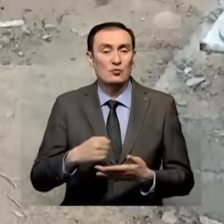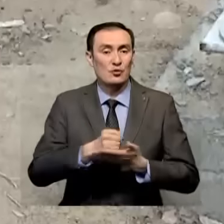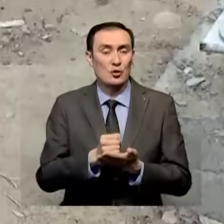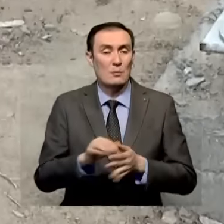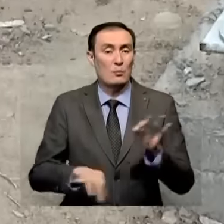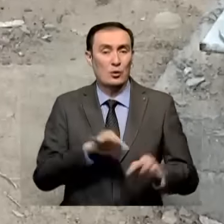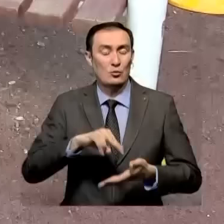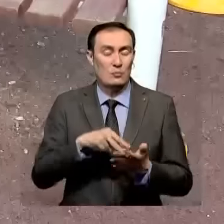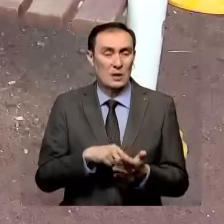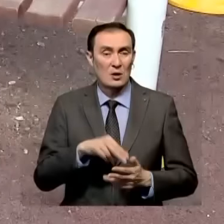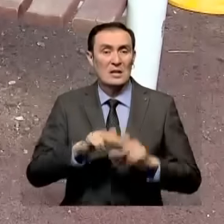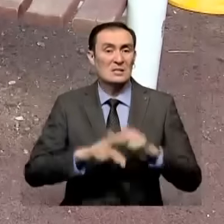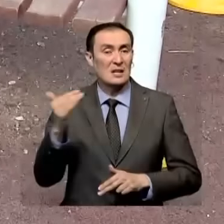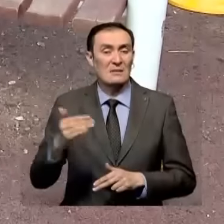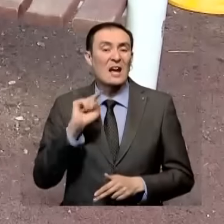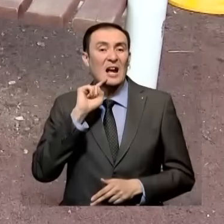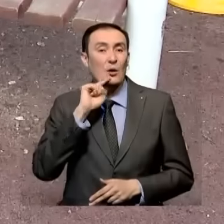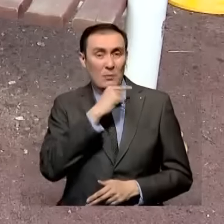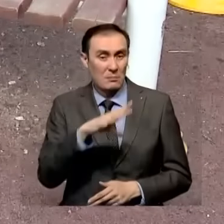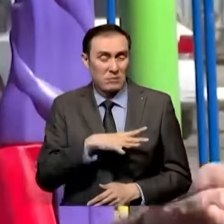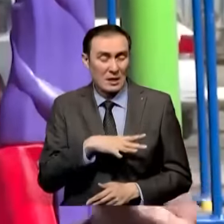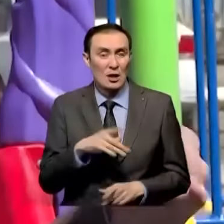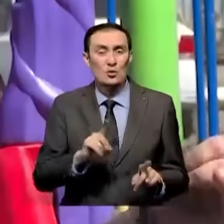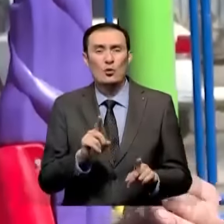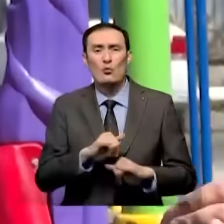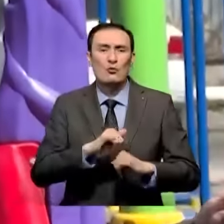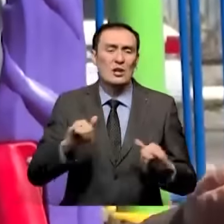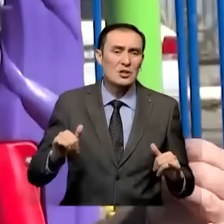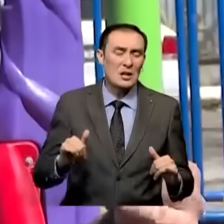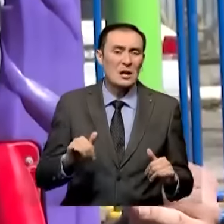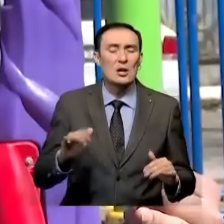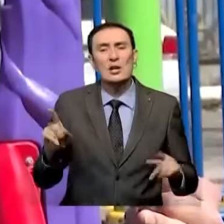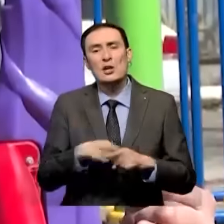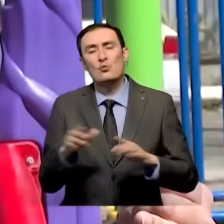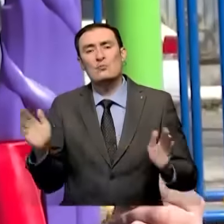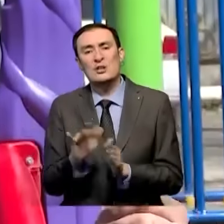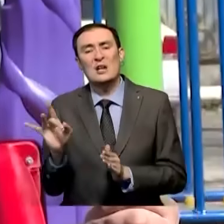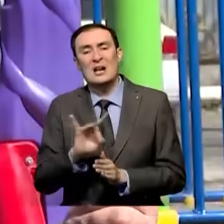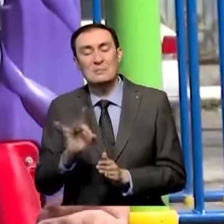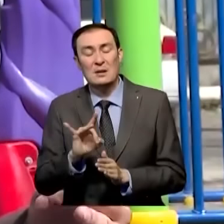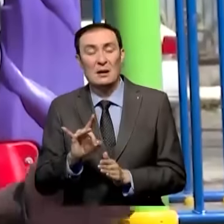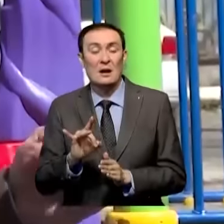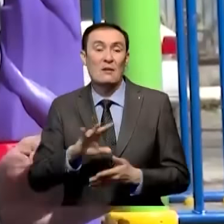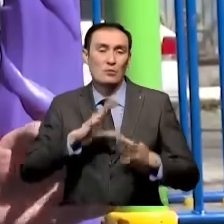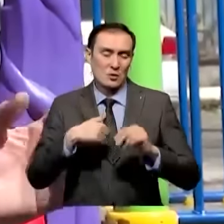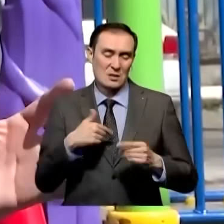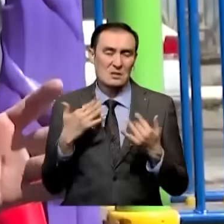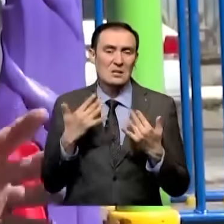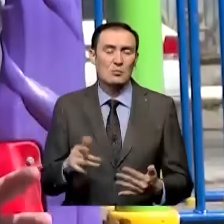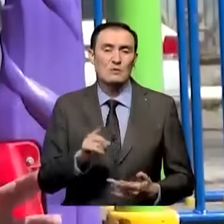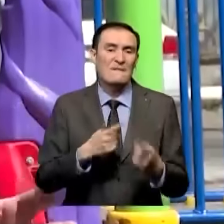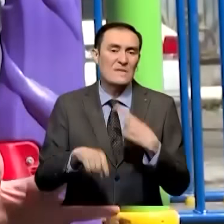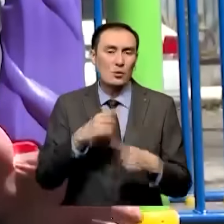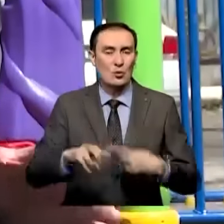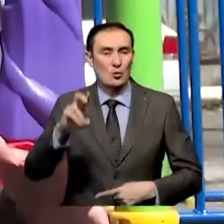утвержденному проекту. Подрядчики явно экономили, где-то увеличили, где-то уменьшили размеры сооружений. Мы требуем, чтобы они